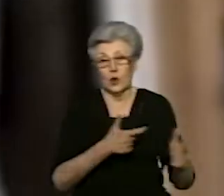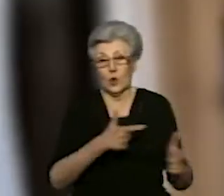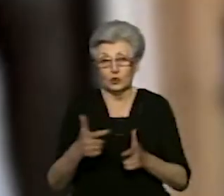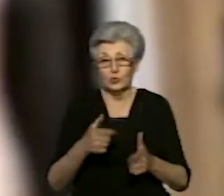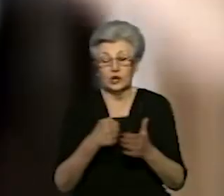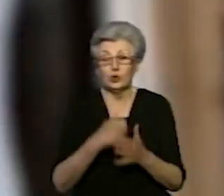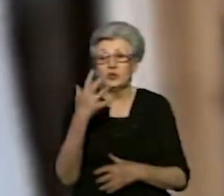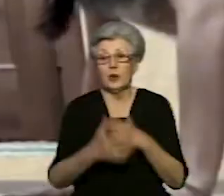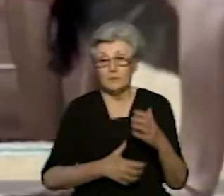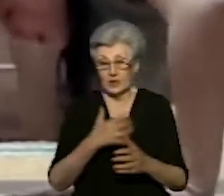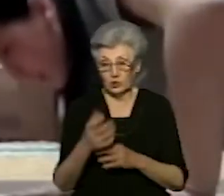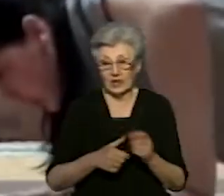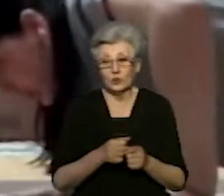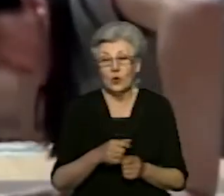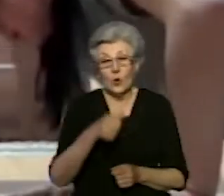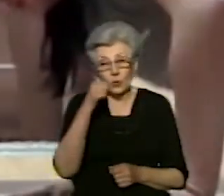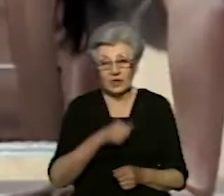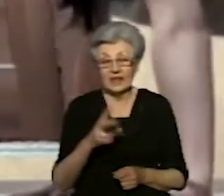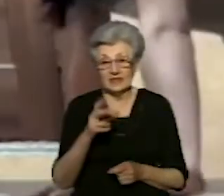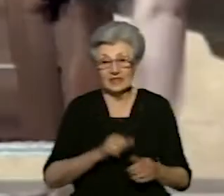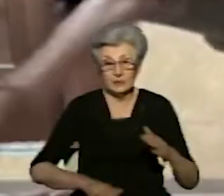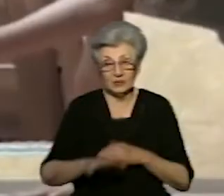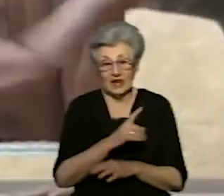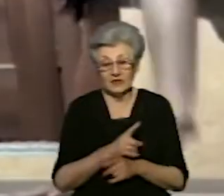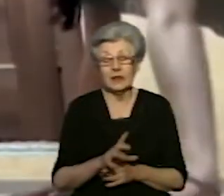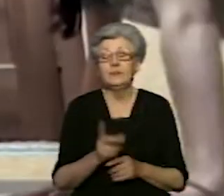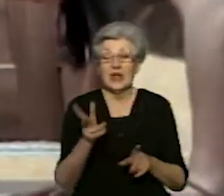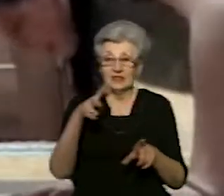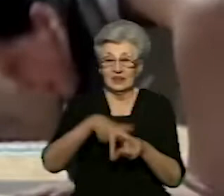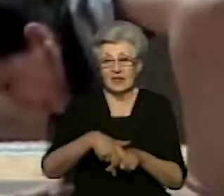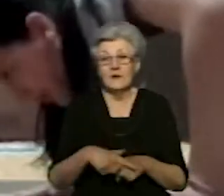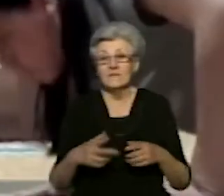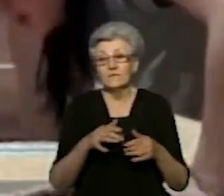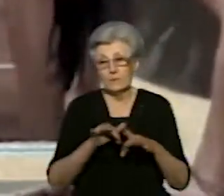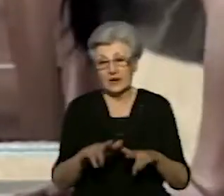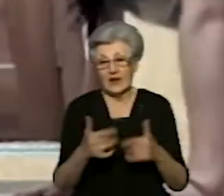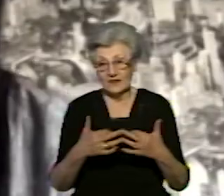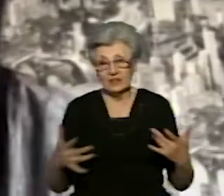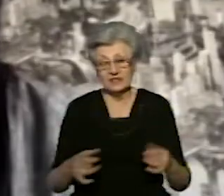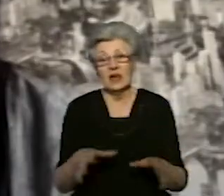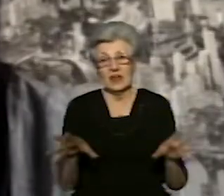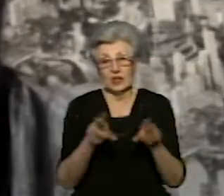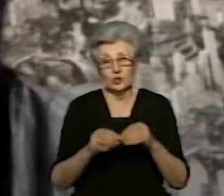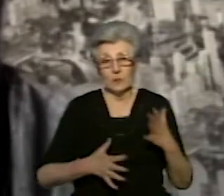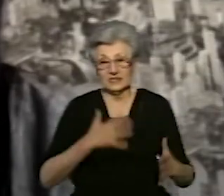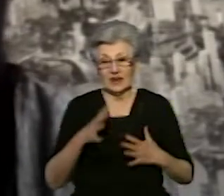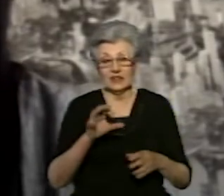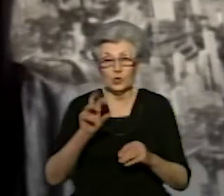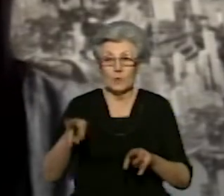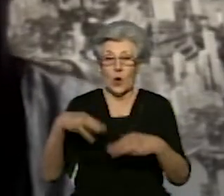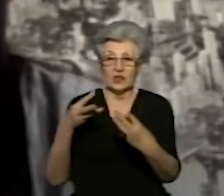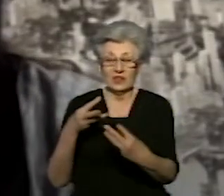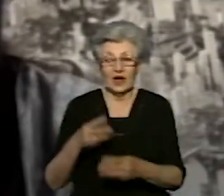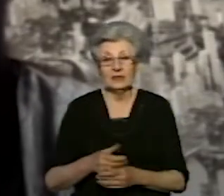не припиняє заняття. Вправи із загального фізичного навантаження проводить онлайн з тренером. Я